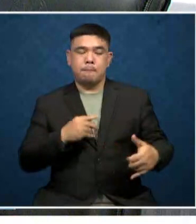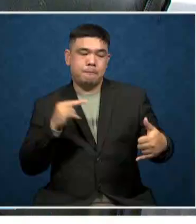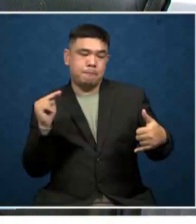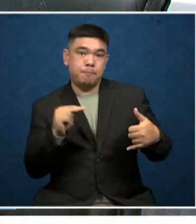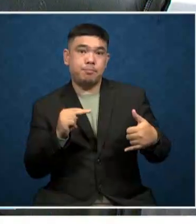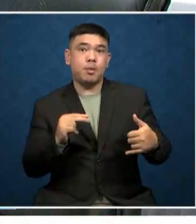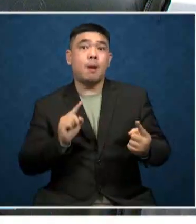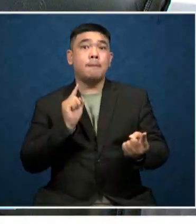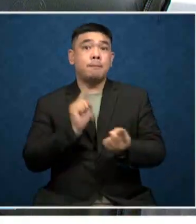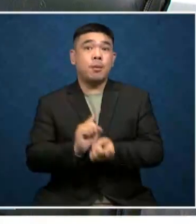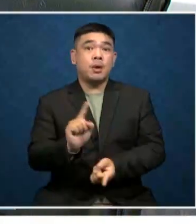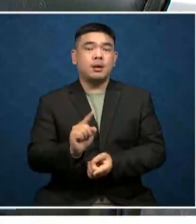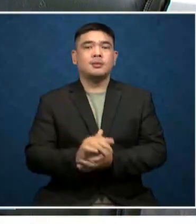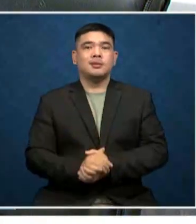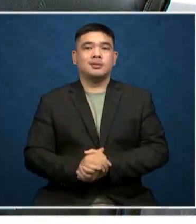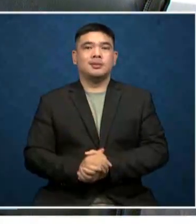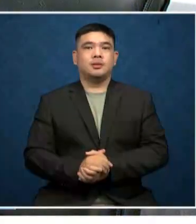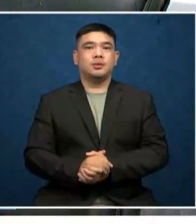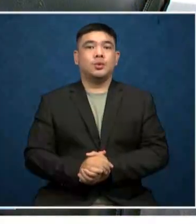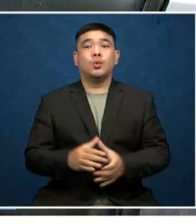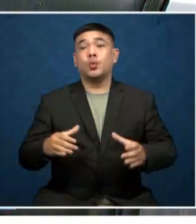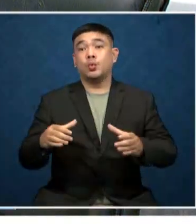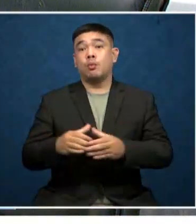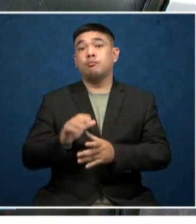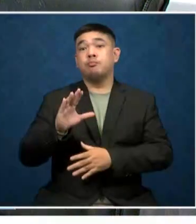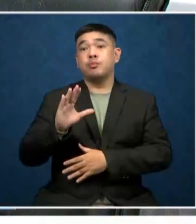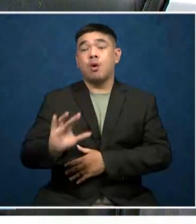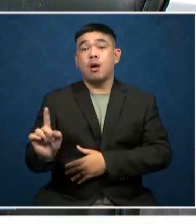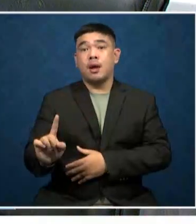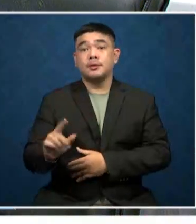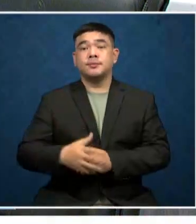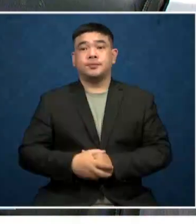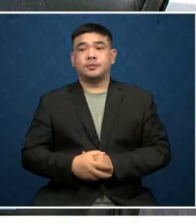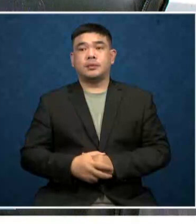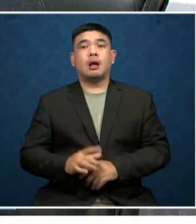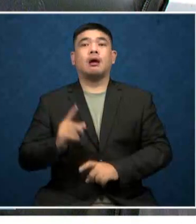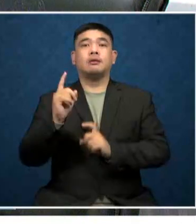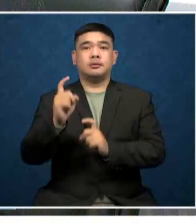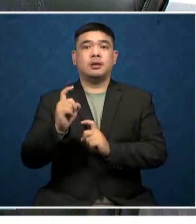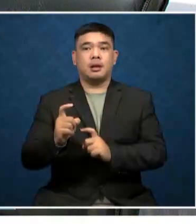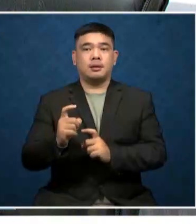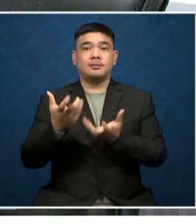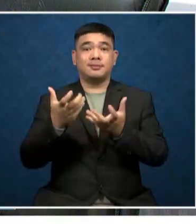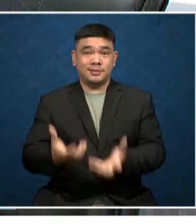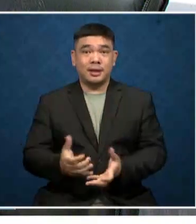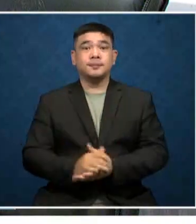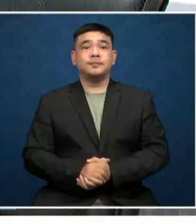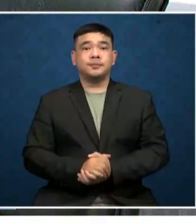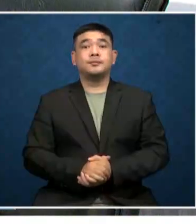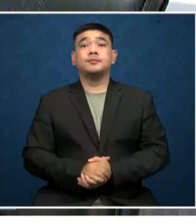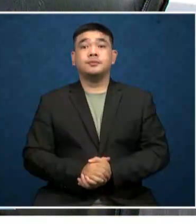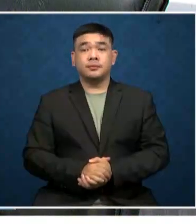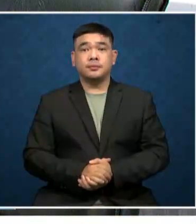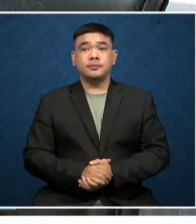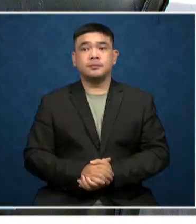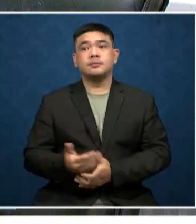เนี้ยท่านก็พูดถึงว่ามันอยู่ในกลุ่มของเ่อความเสี่ยงสูงเช่นเดียวกันเพราะฉะนั้นใน